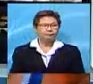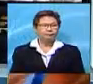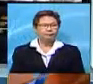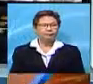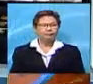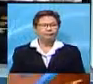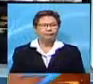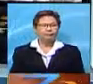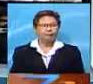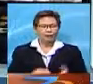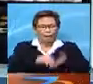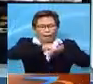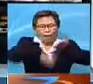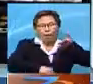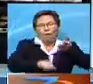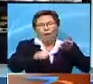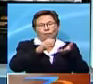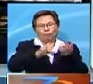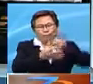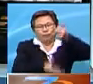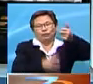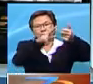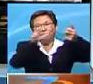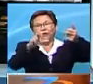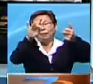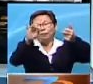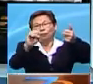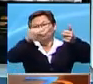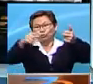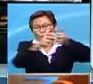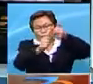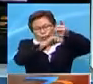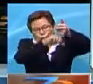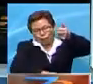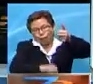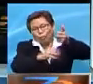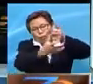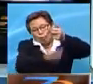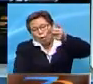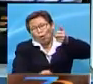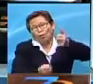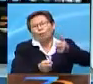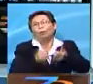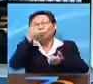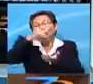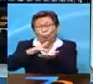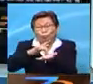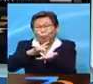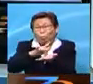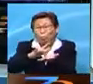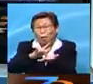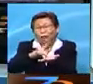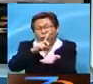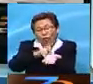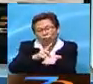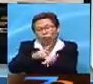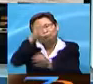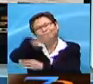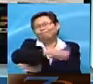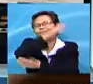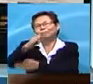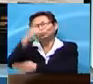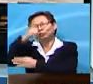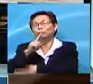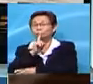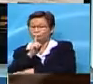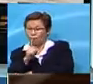Baik, pemotongan peruntukan RM380 juta untuk perolehan perubatan bagi 2016 telah ditarik balik